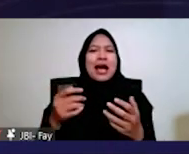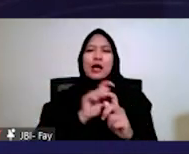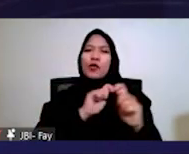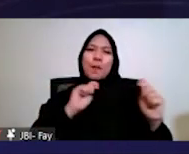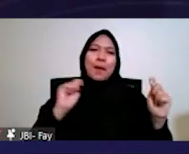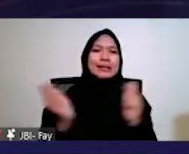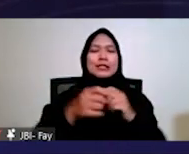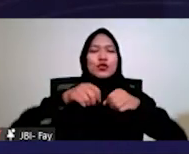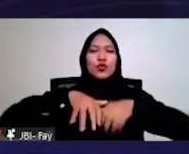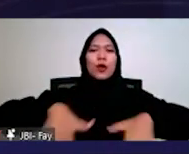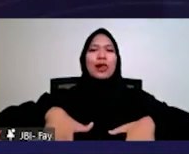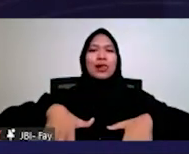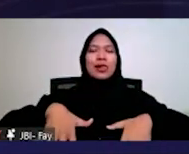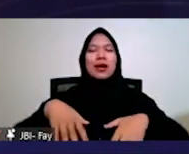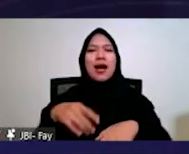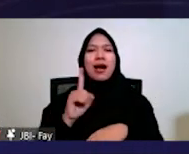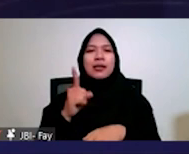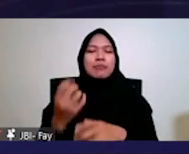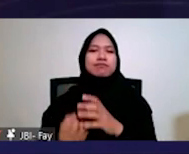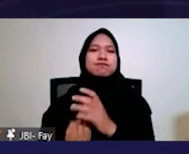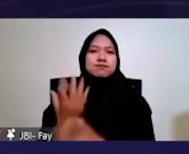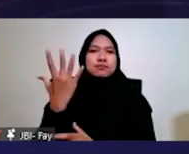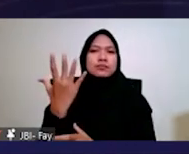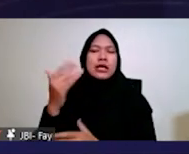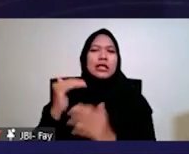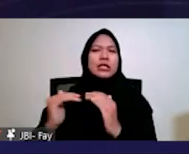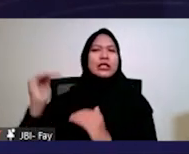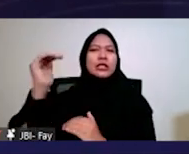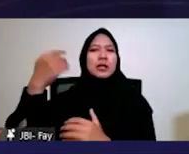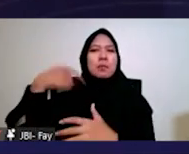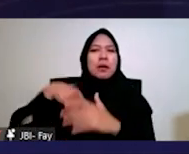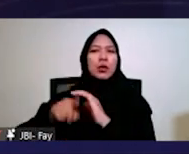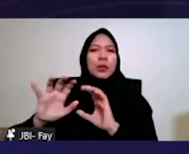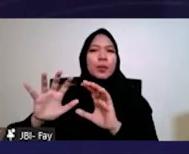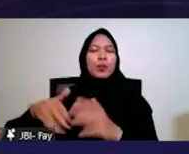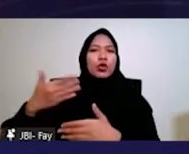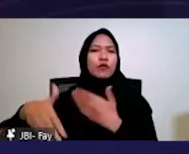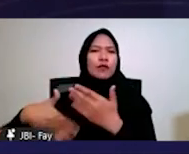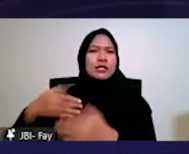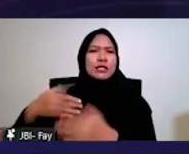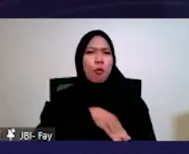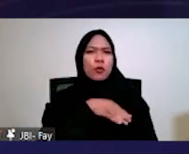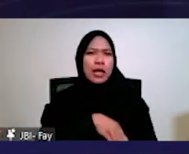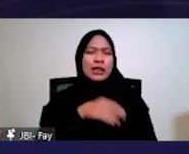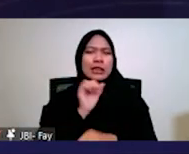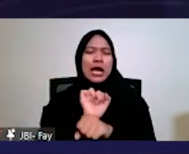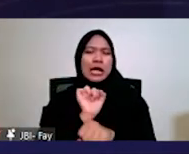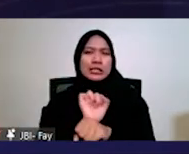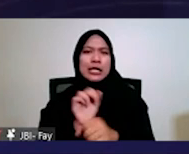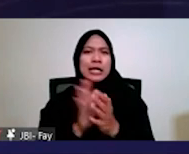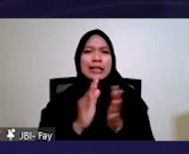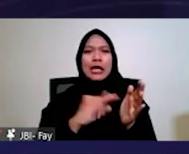paling sebelah kanan itu mencapai pertumbuhan tinggi melalui produktivitas modal Tenaga Kerja dan teknologi